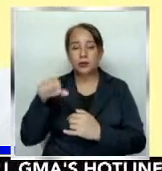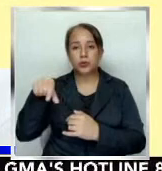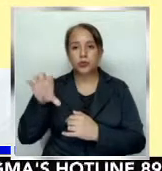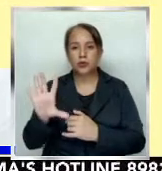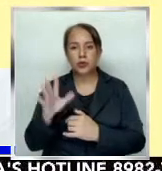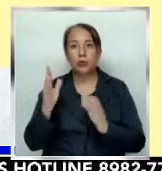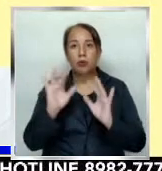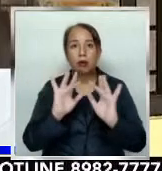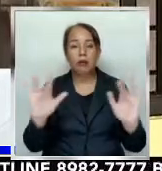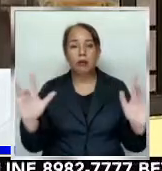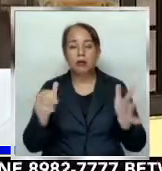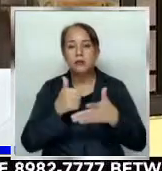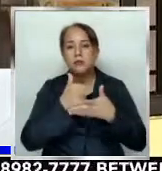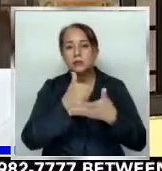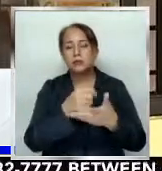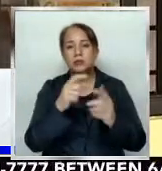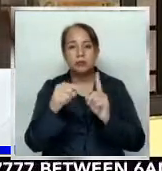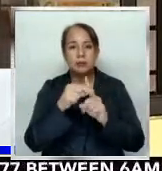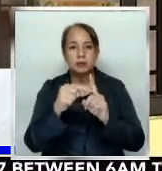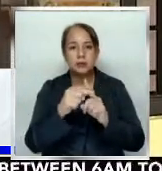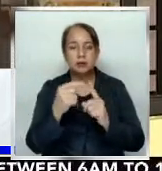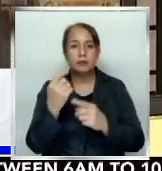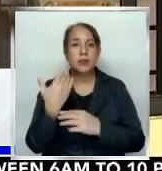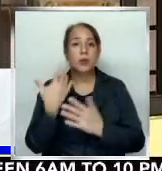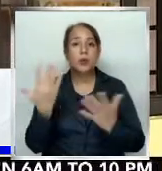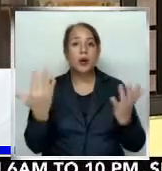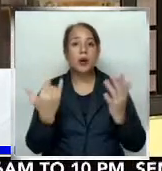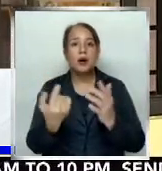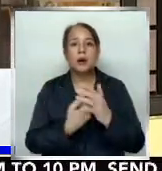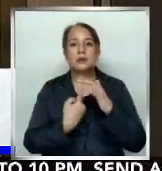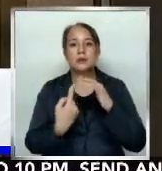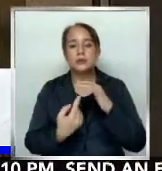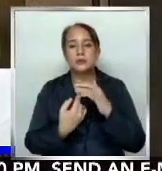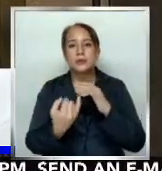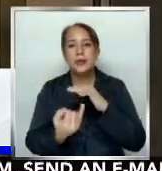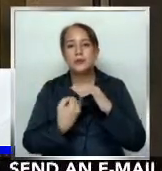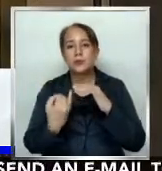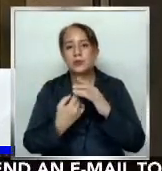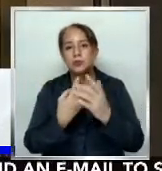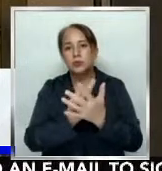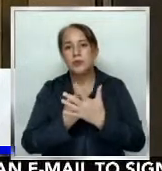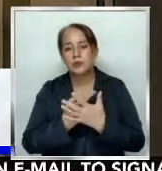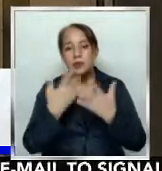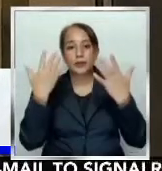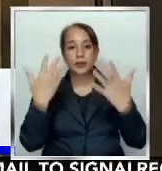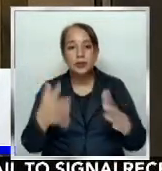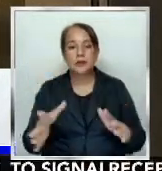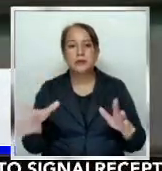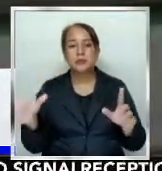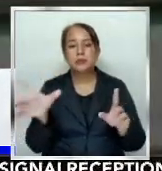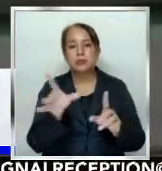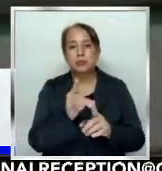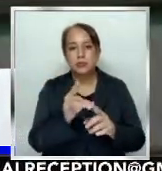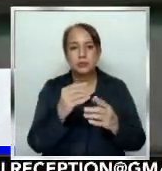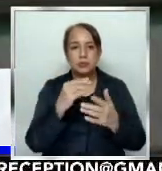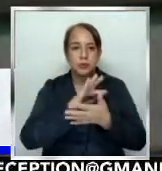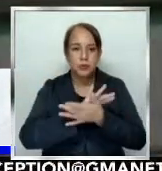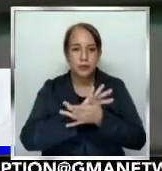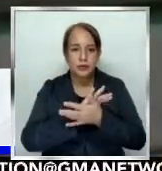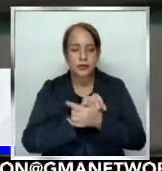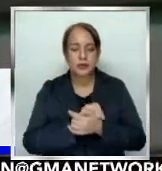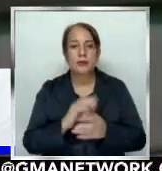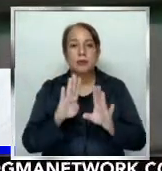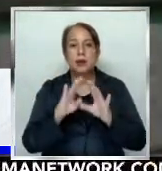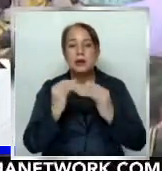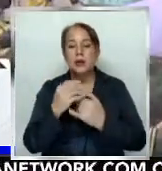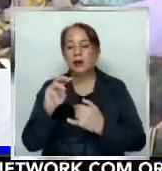mga nagpopositibo, kundi nasa isolation at quarantine matapos tamaan rin ng COVID. Ang Barangay Matandang